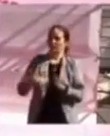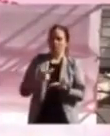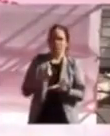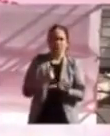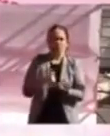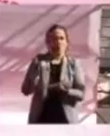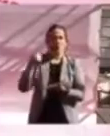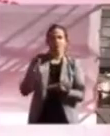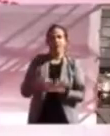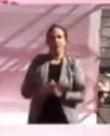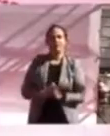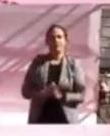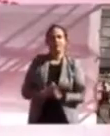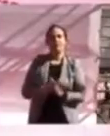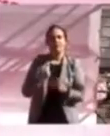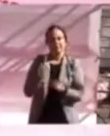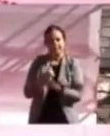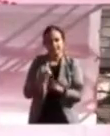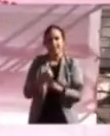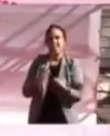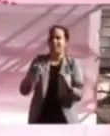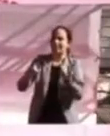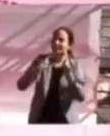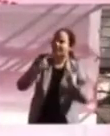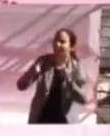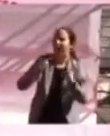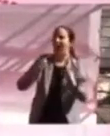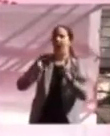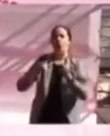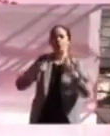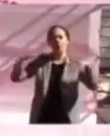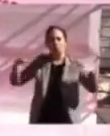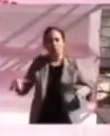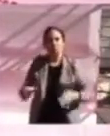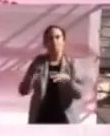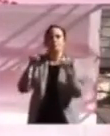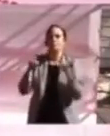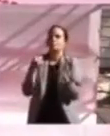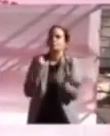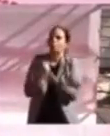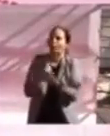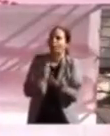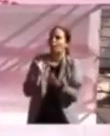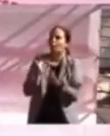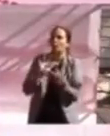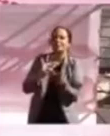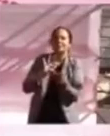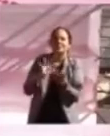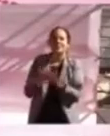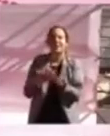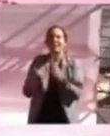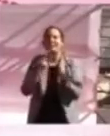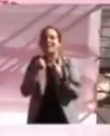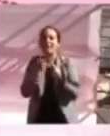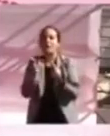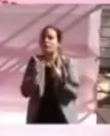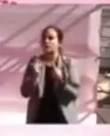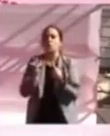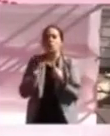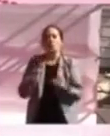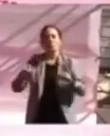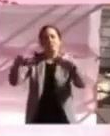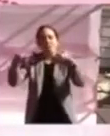dialogo stiamo iniziando a farlo dovremo renderli chiaramente ufficiali sostanziali abbiamo fatto in queste ore un